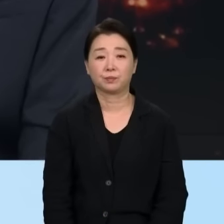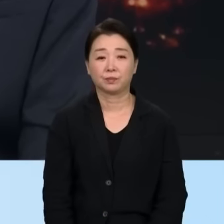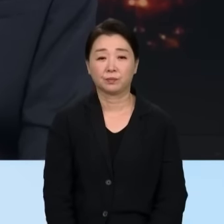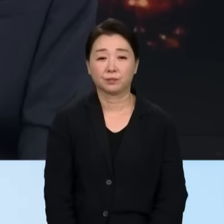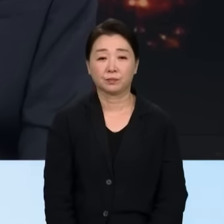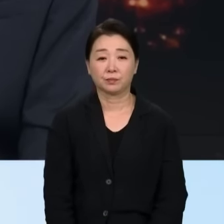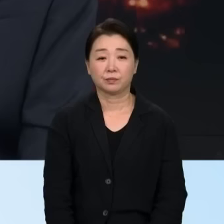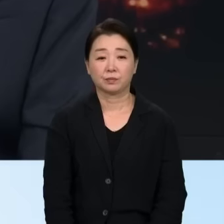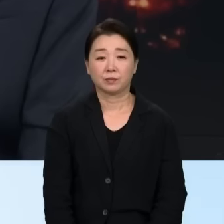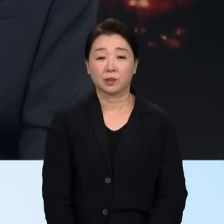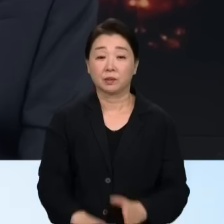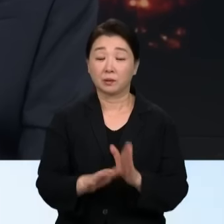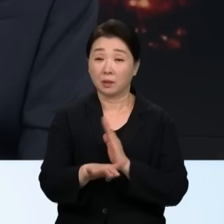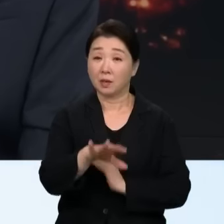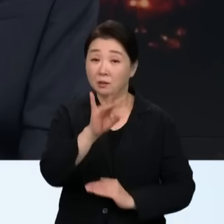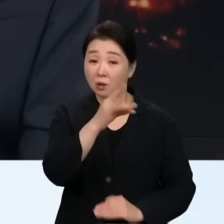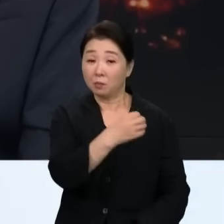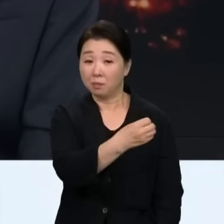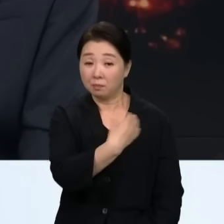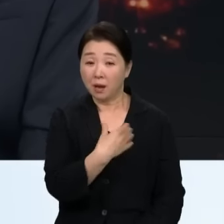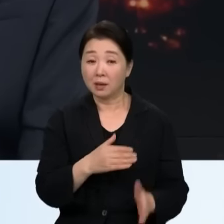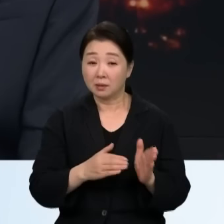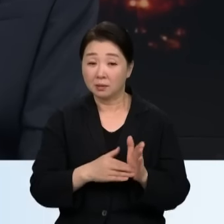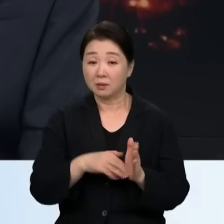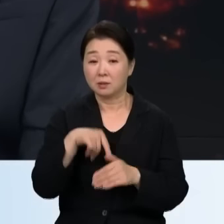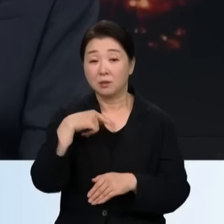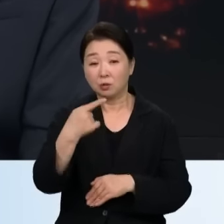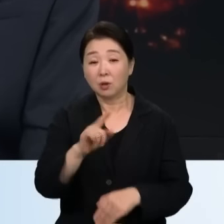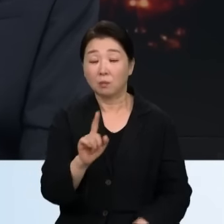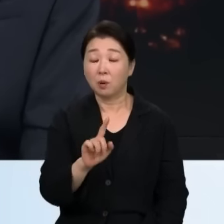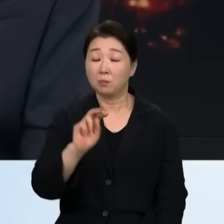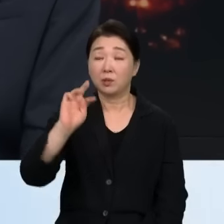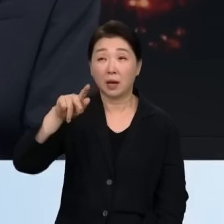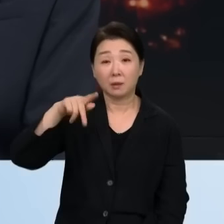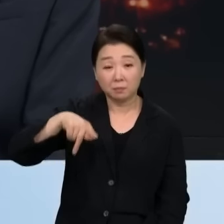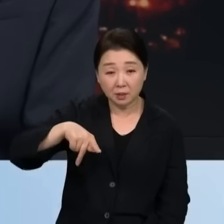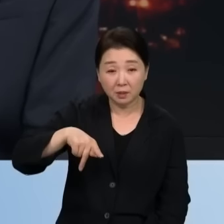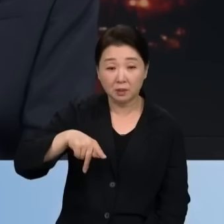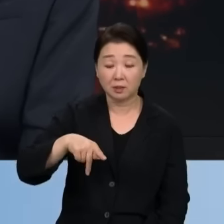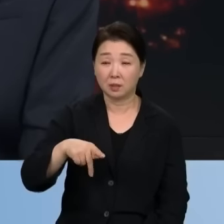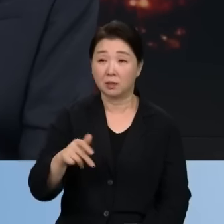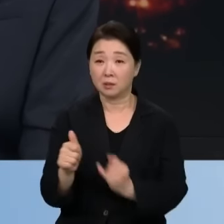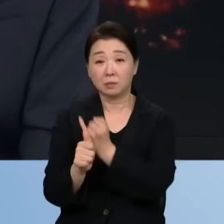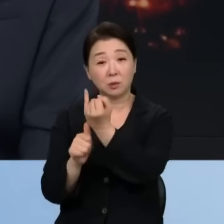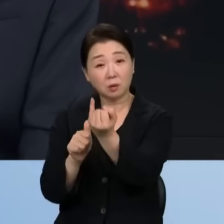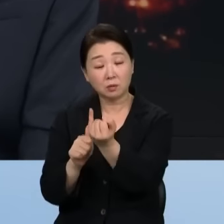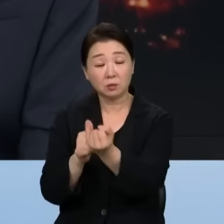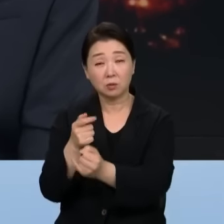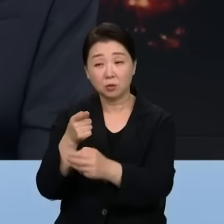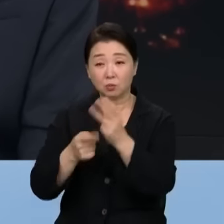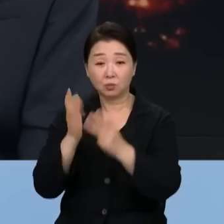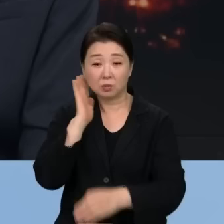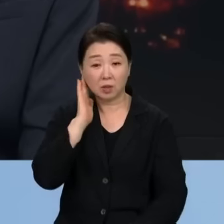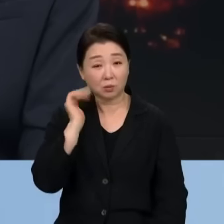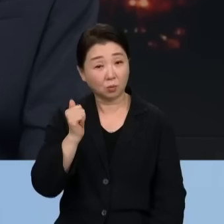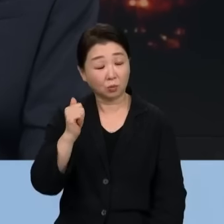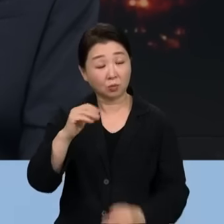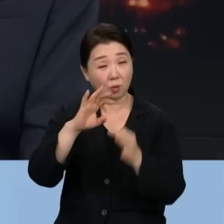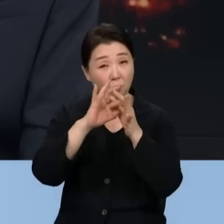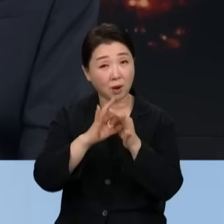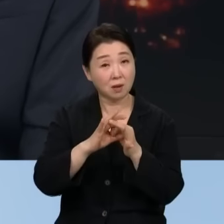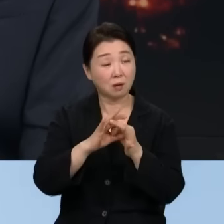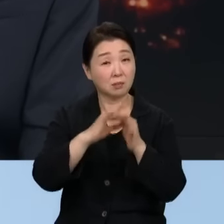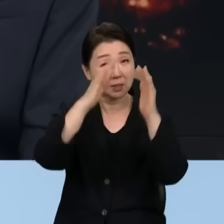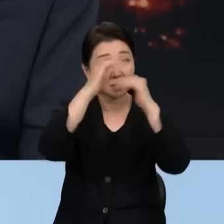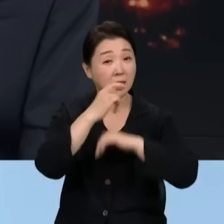예 그때 처음에 그 얘기를 듣고 그 이후에도 뭐 VIP 그 김건희 여사나이 대통령 관련한 이야기를 들으신 적이